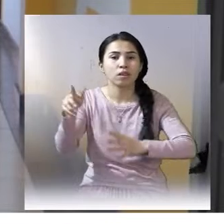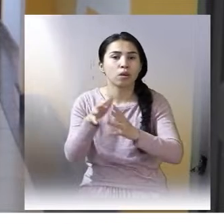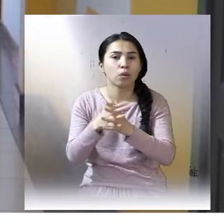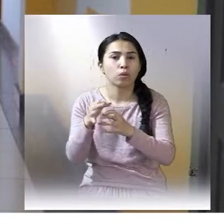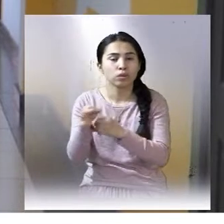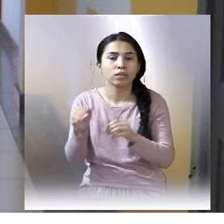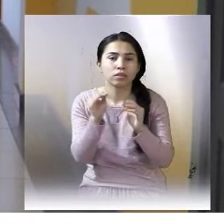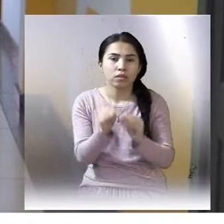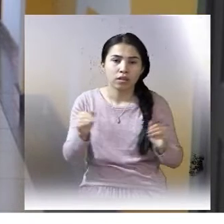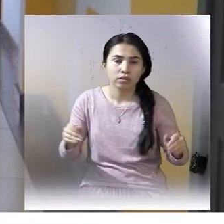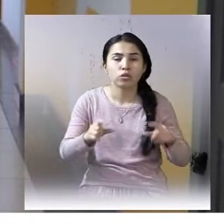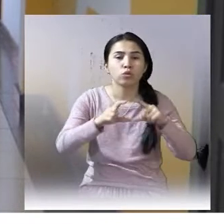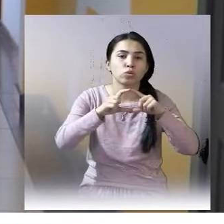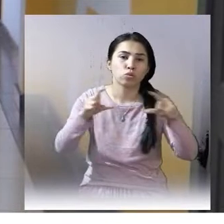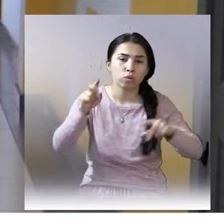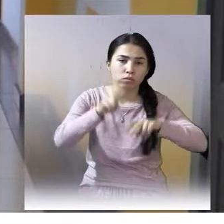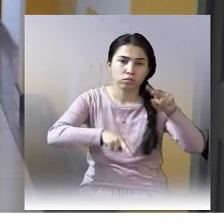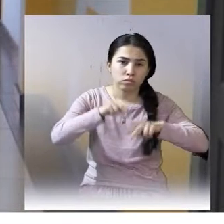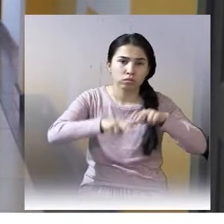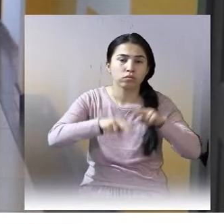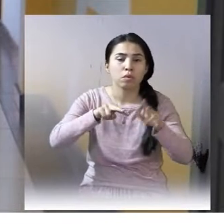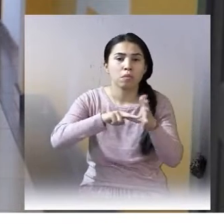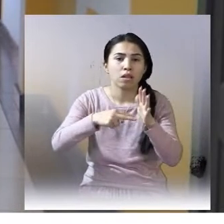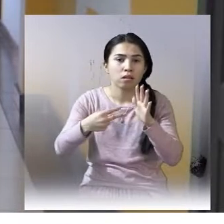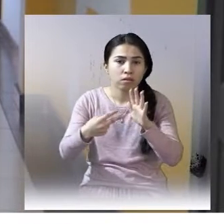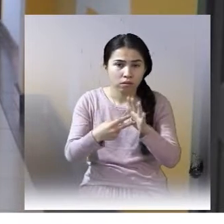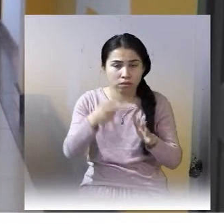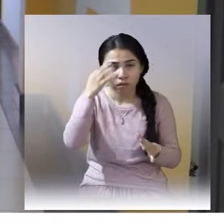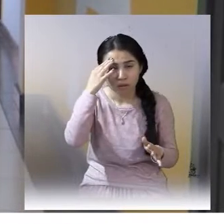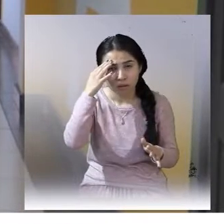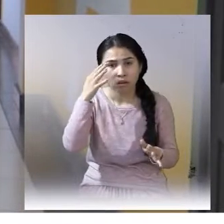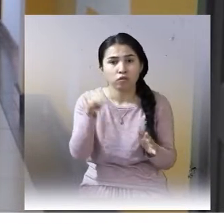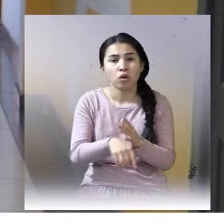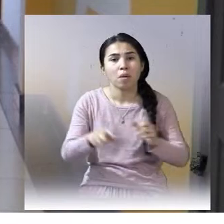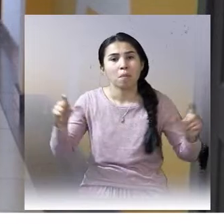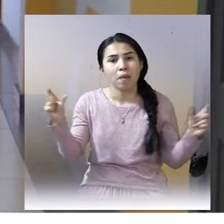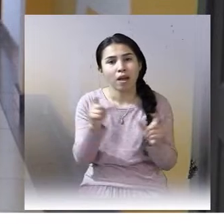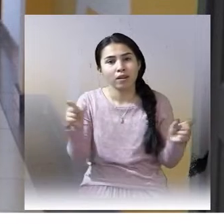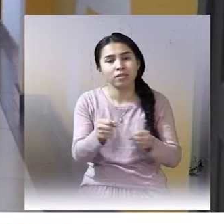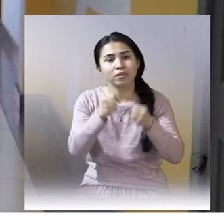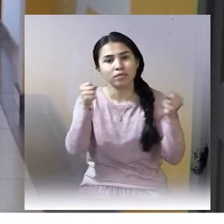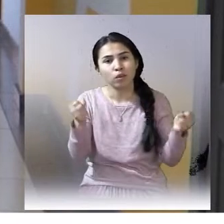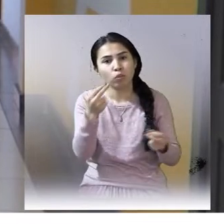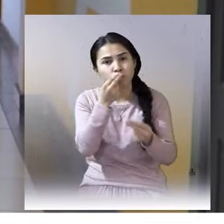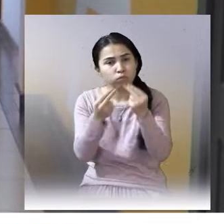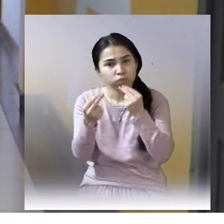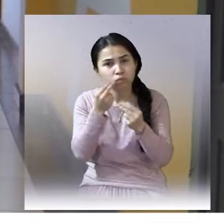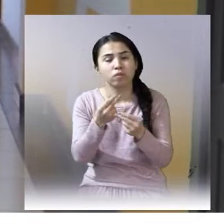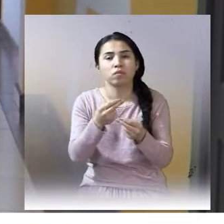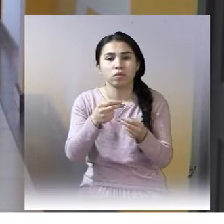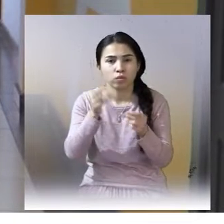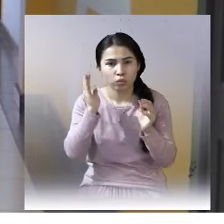нақты жазылмағандықтан, дұрыс түсінбегендіктен и бір ауыздай соны түсініп іске